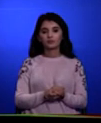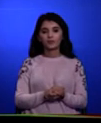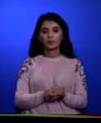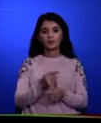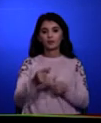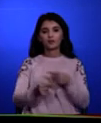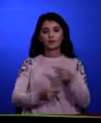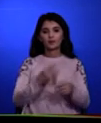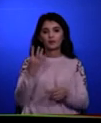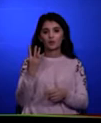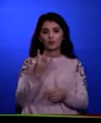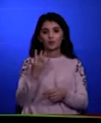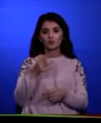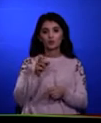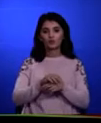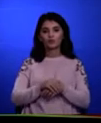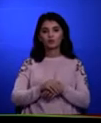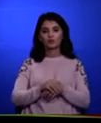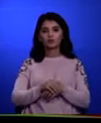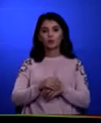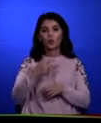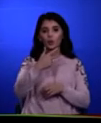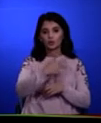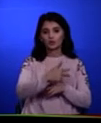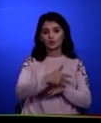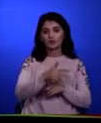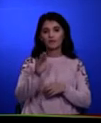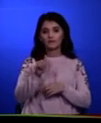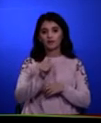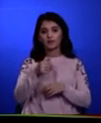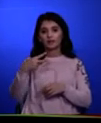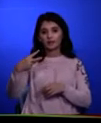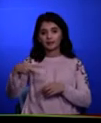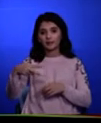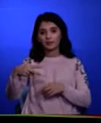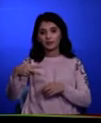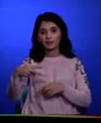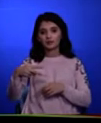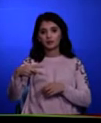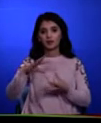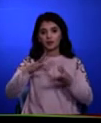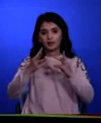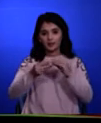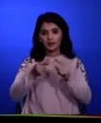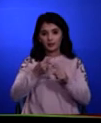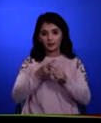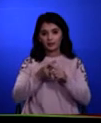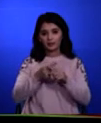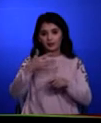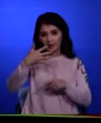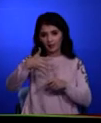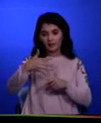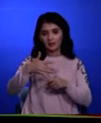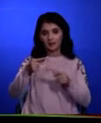Navbat 4-chi misolga. 30 va 20 sonlarning yig'indisi 50